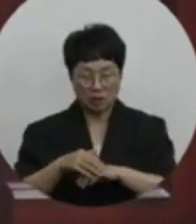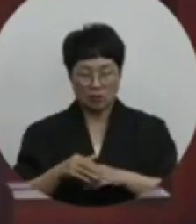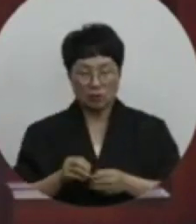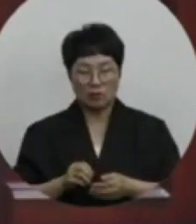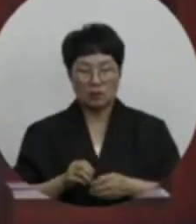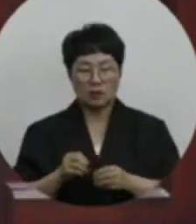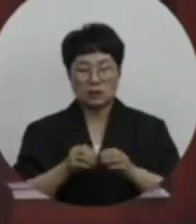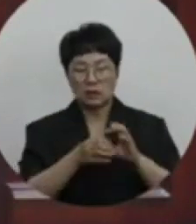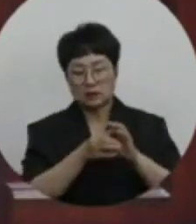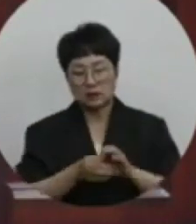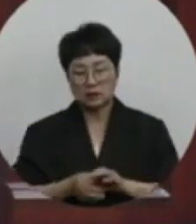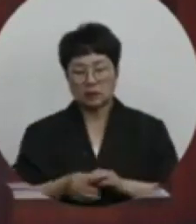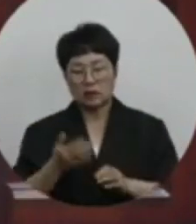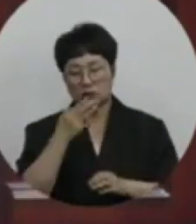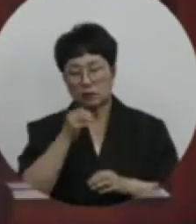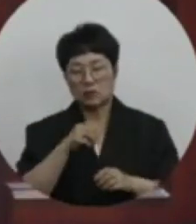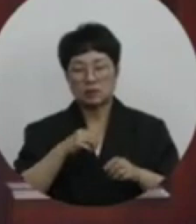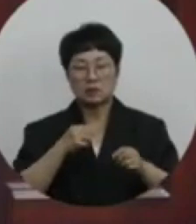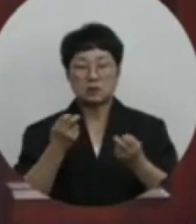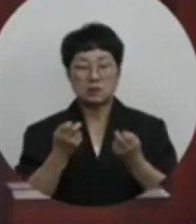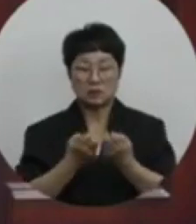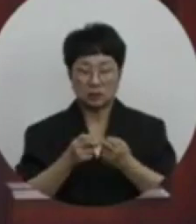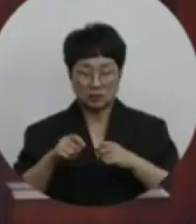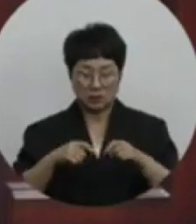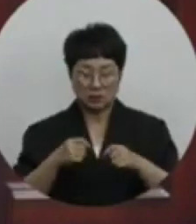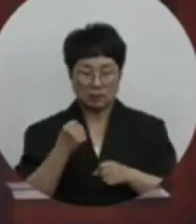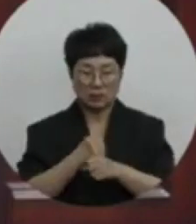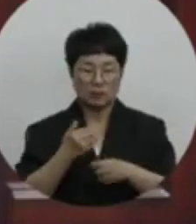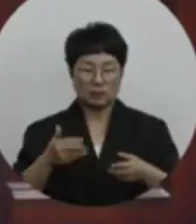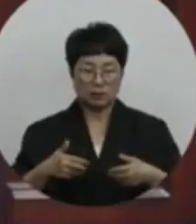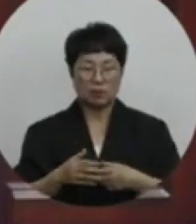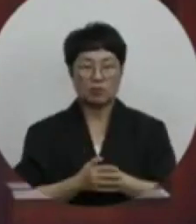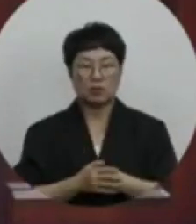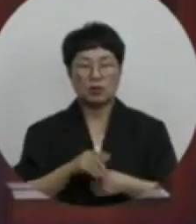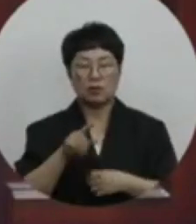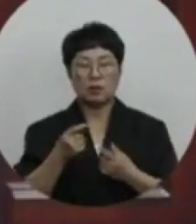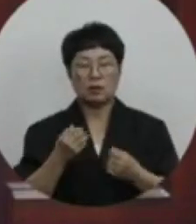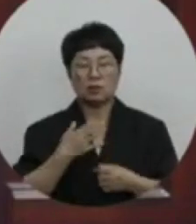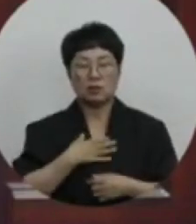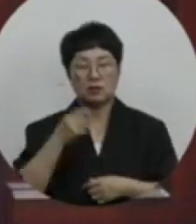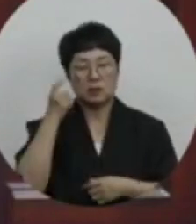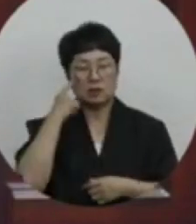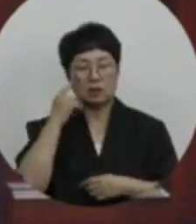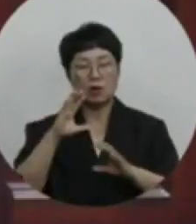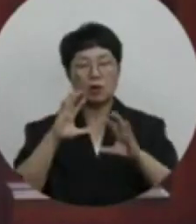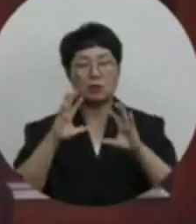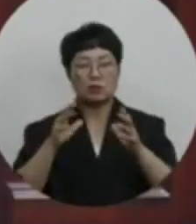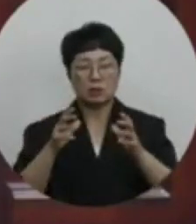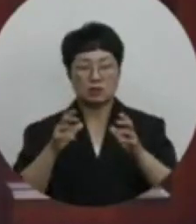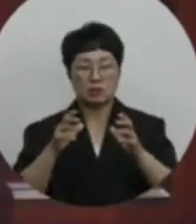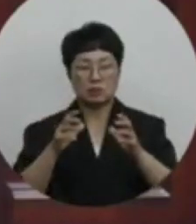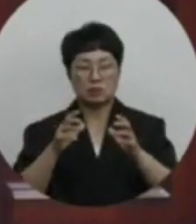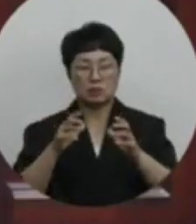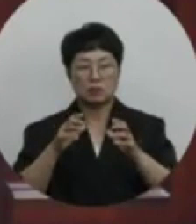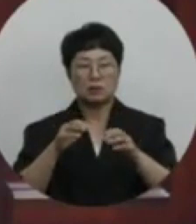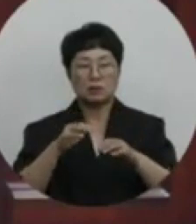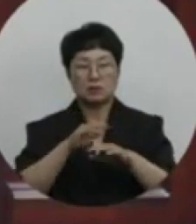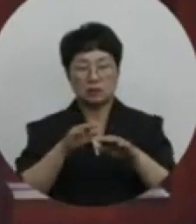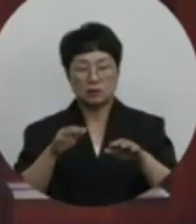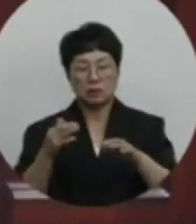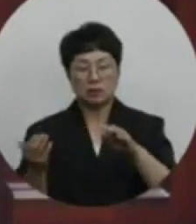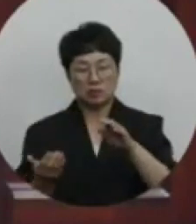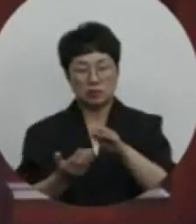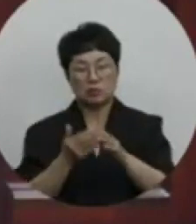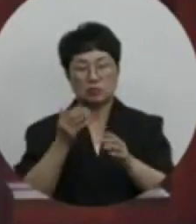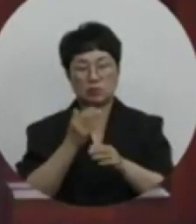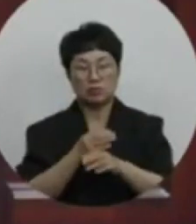집행할 수 있는 정책들을 만들어 나가야 합니다. 이러한 저의 생각은 이미 국가적 차원에서도 이루어지고 있습니다.